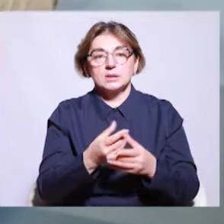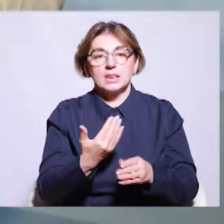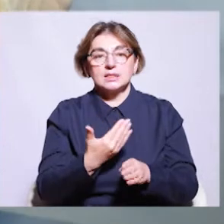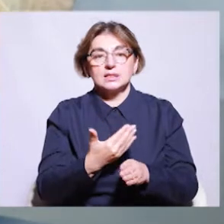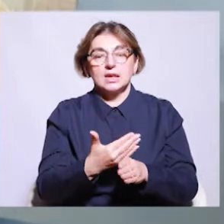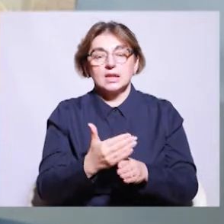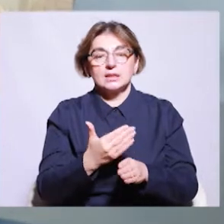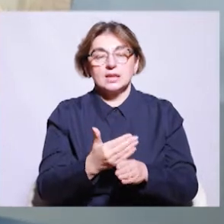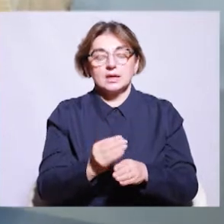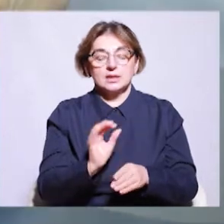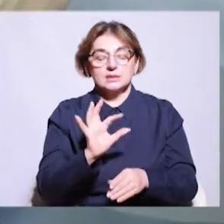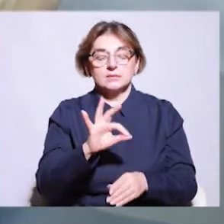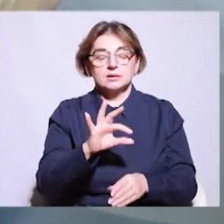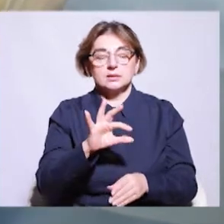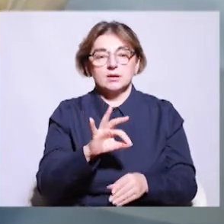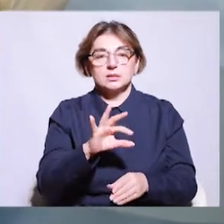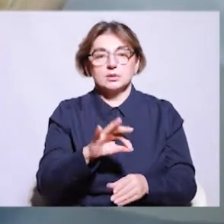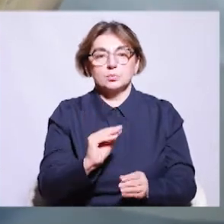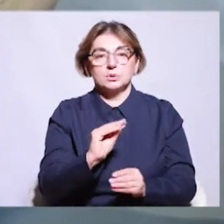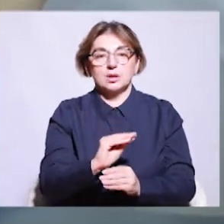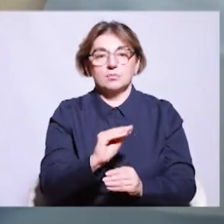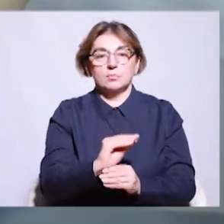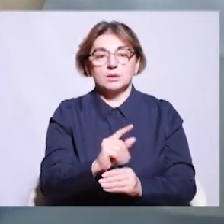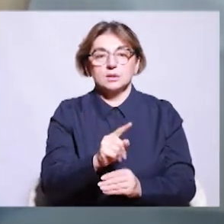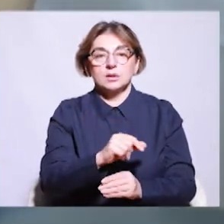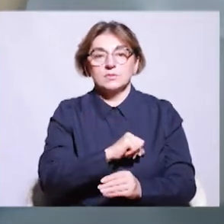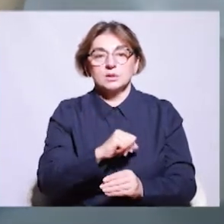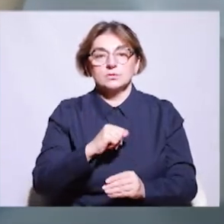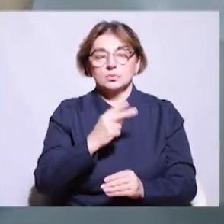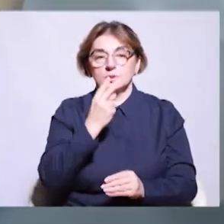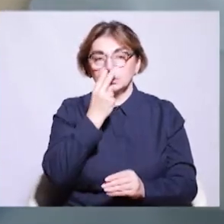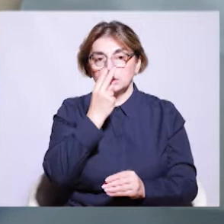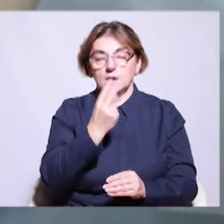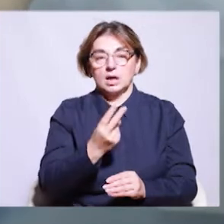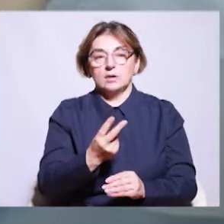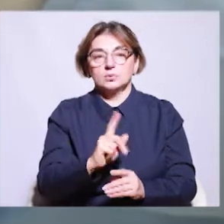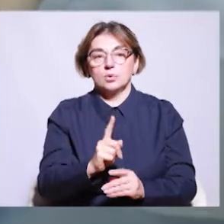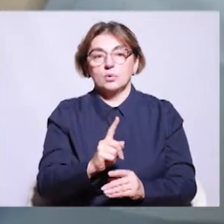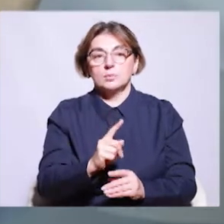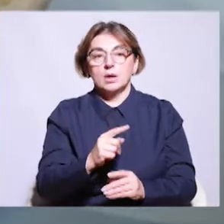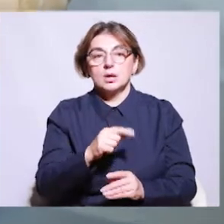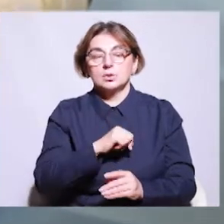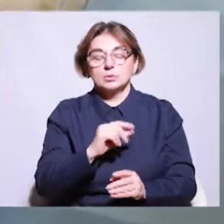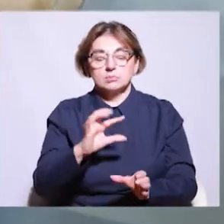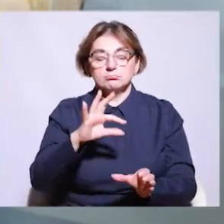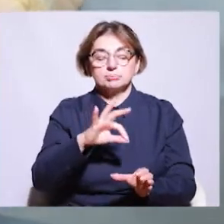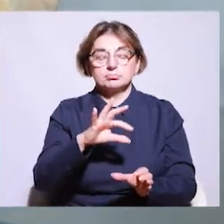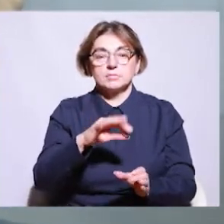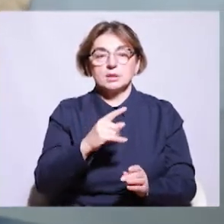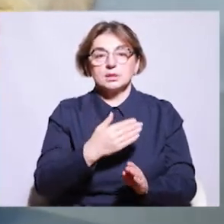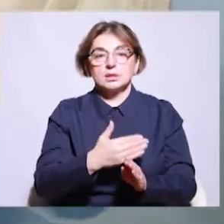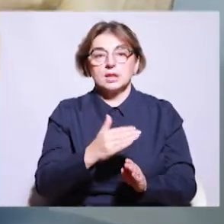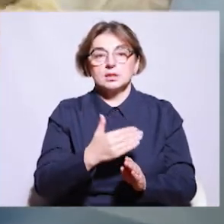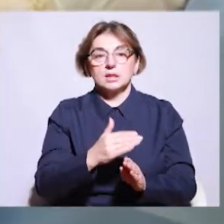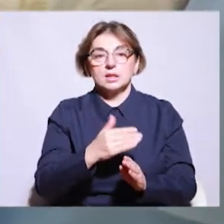ნელა ეტაპობრივად წვეწვეთობით დავუმატებ. და თქვენ ხედავთ, რომ მარილმჟავას ულუფის დამატებისთანავე